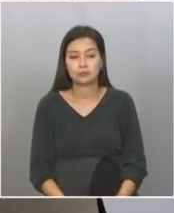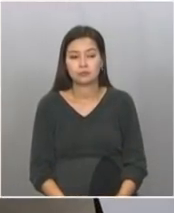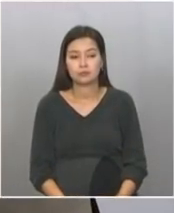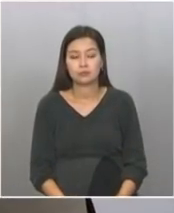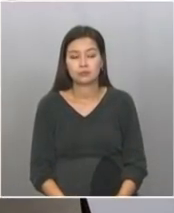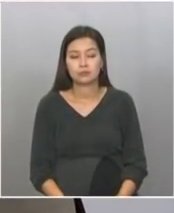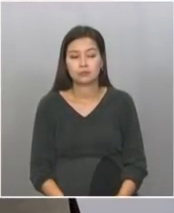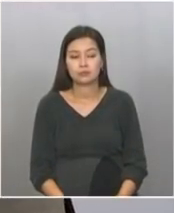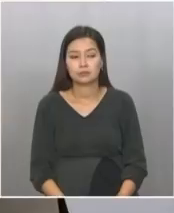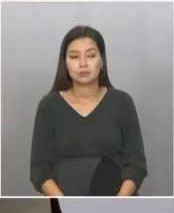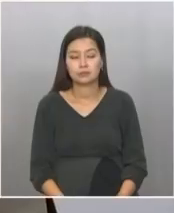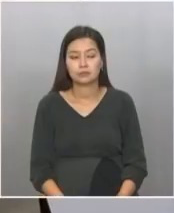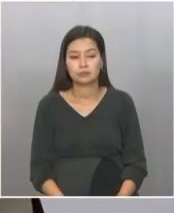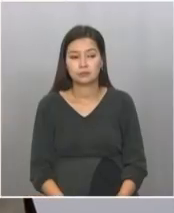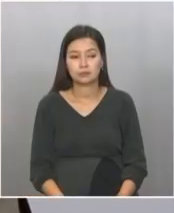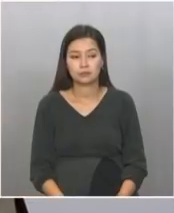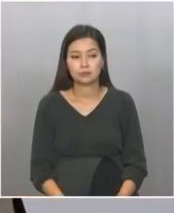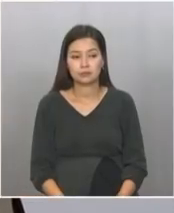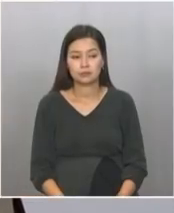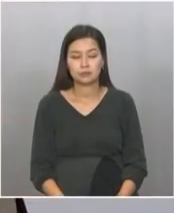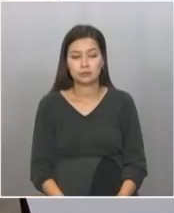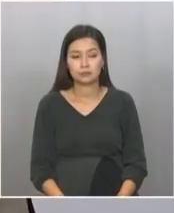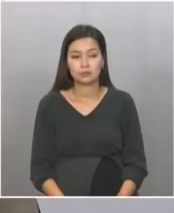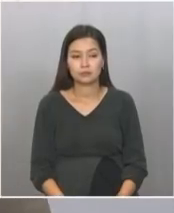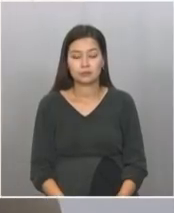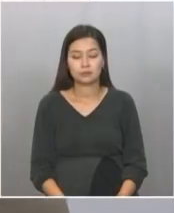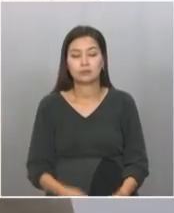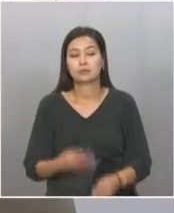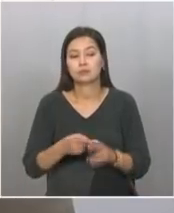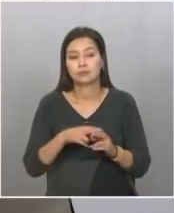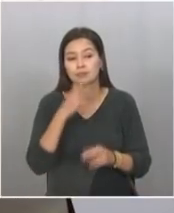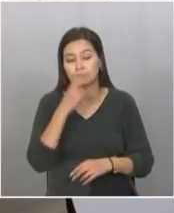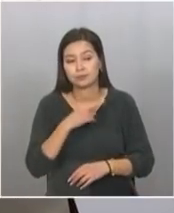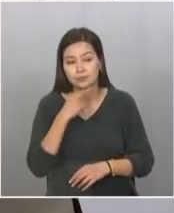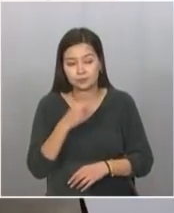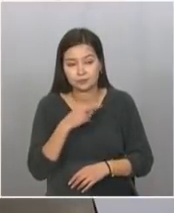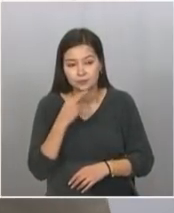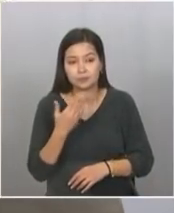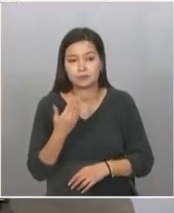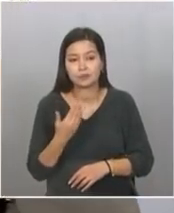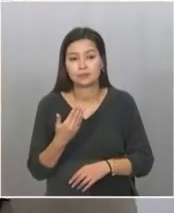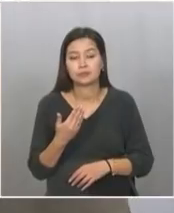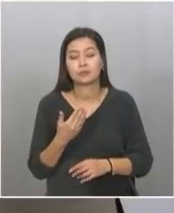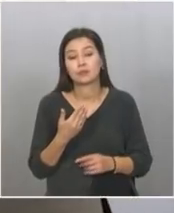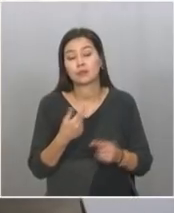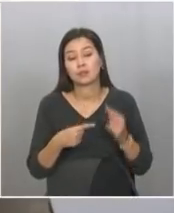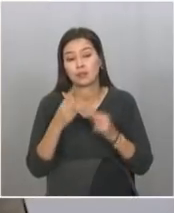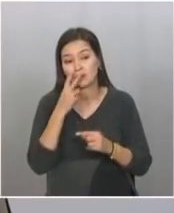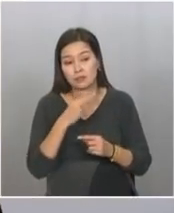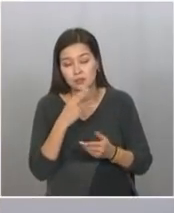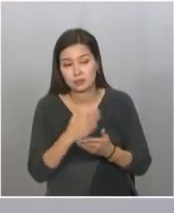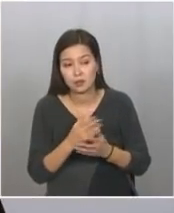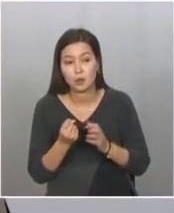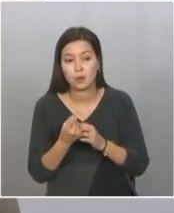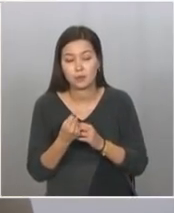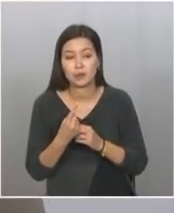жауабы 11-ден 2. Балар, бұл жерде де мұқият қарап отырамыз. Қысқара ма, қысқармай ма бірден қарап отырамыз, е?